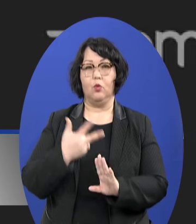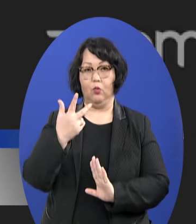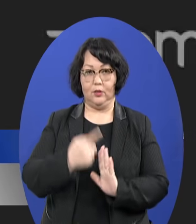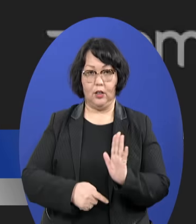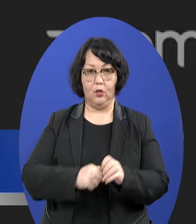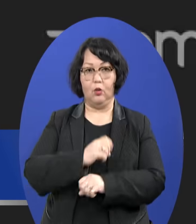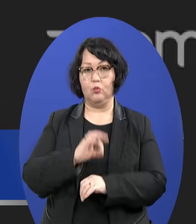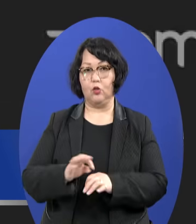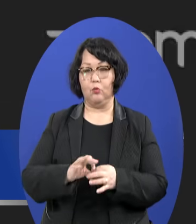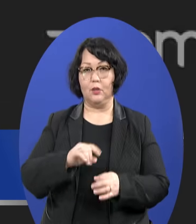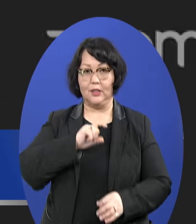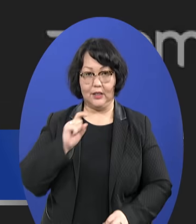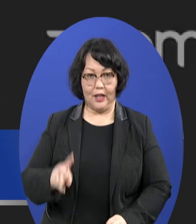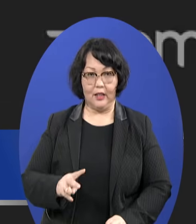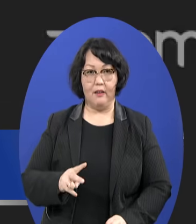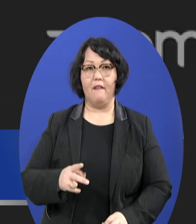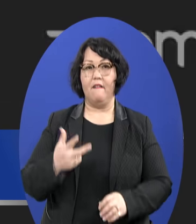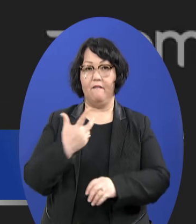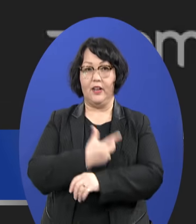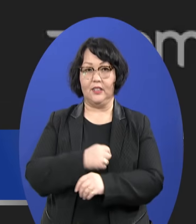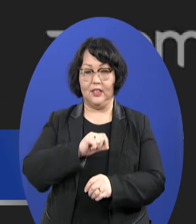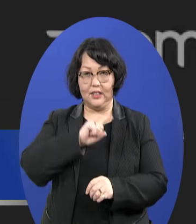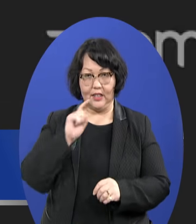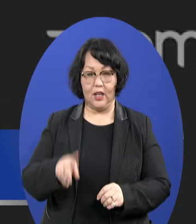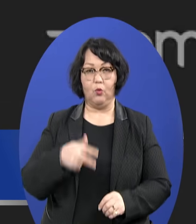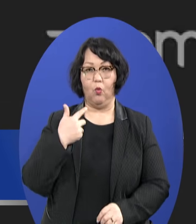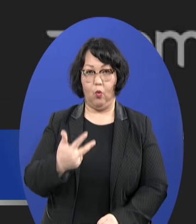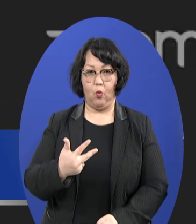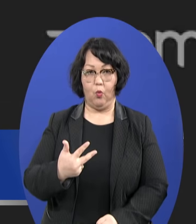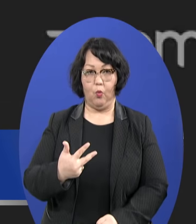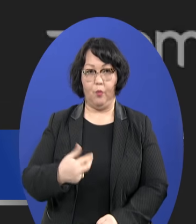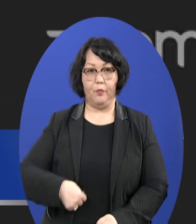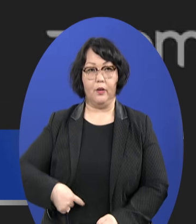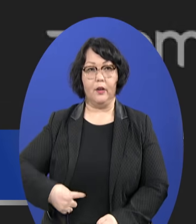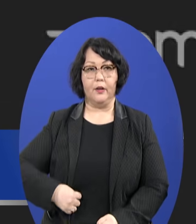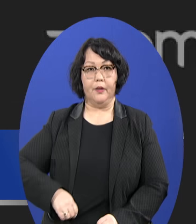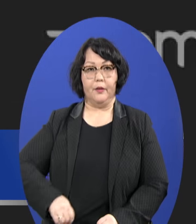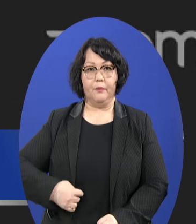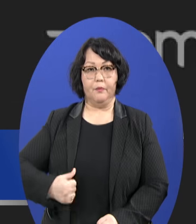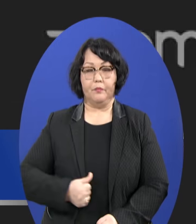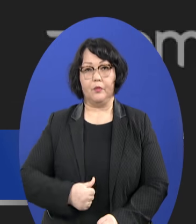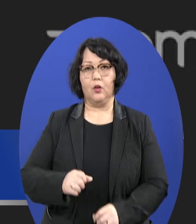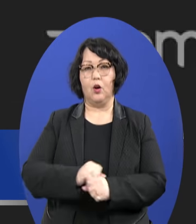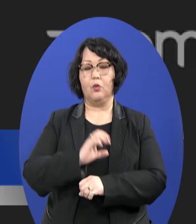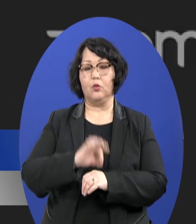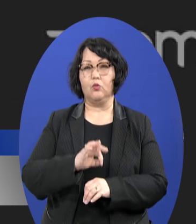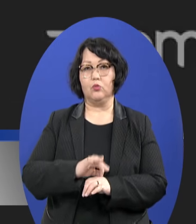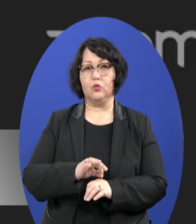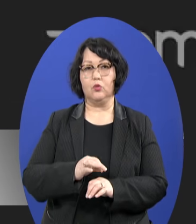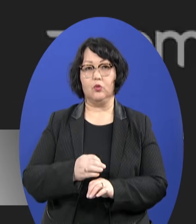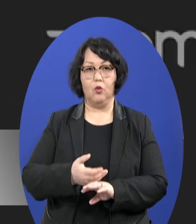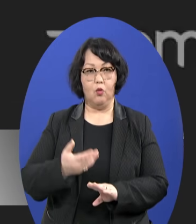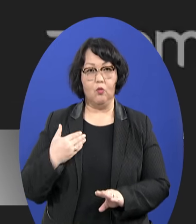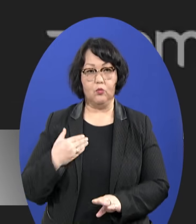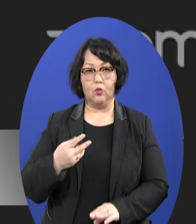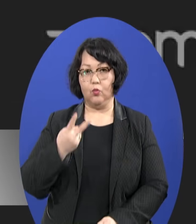зээл, вакцины зээл гэж 3 ангилах хэвээр зээлийг. Тэгээд ялангуяа ковидын өмнөх цаг инх тайван байсан